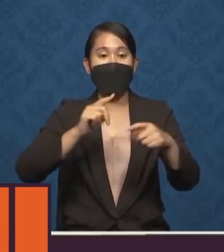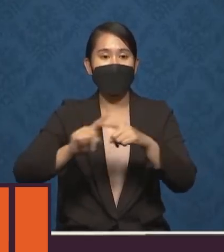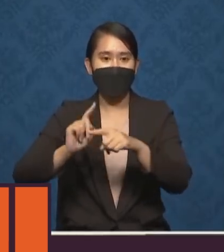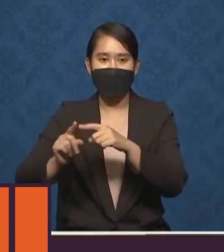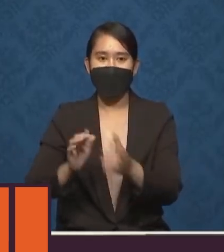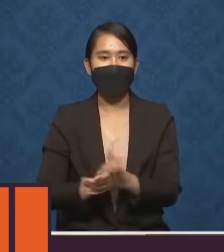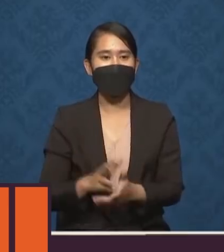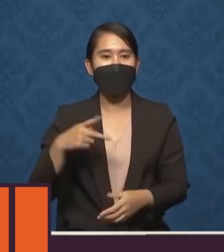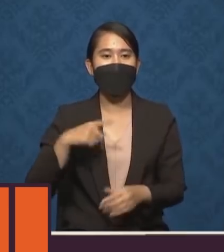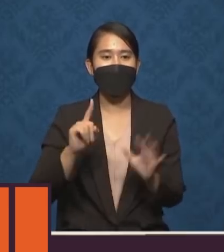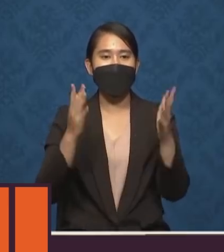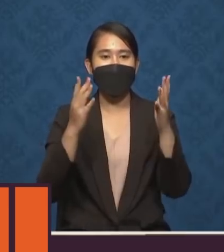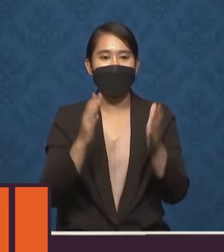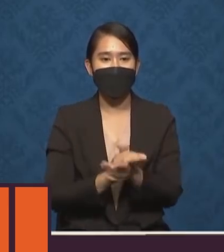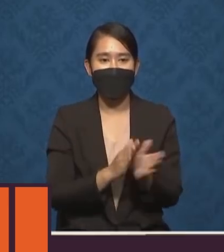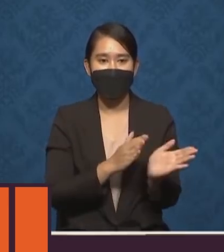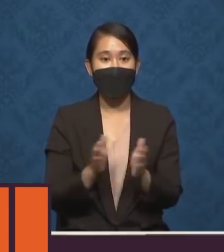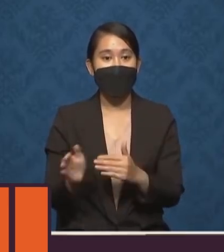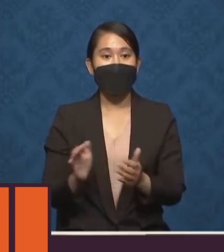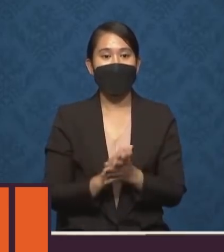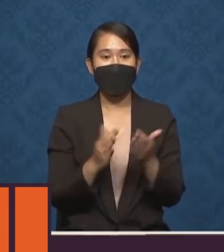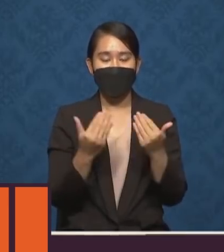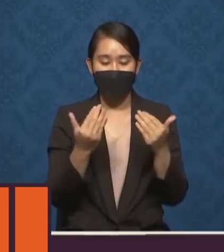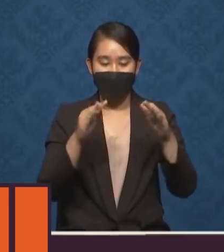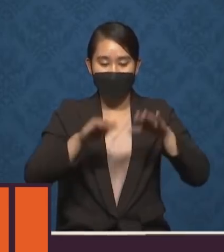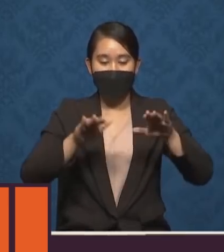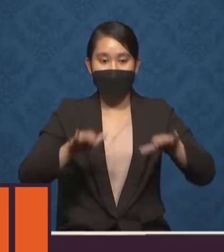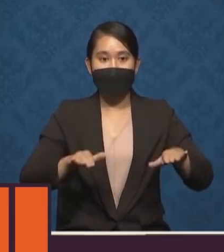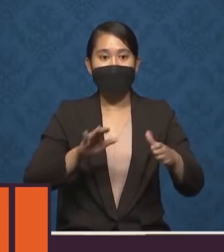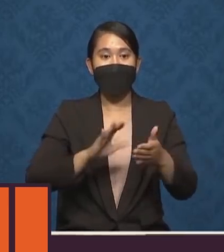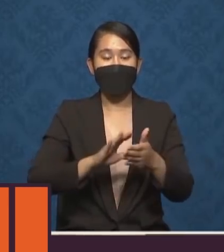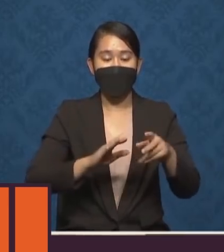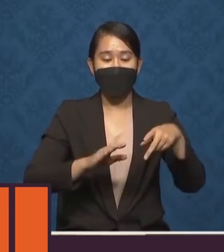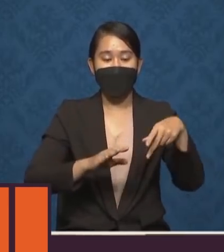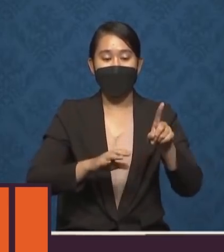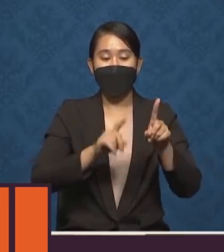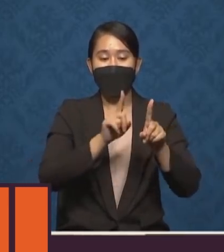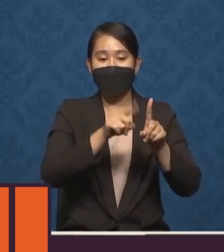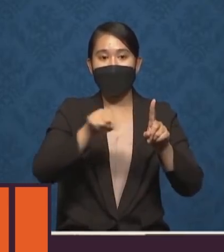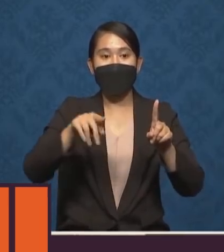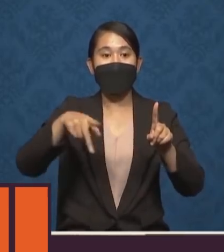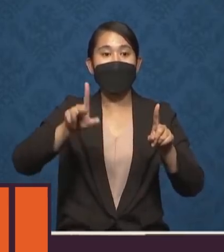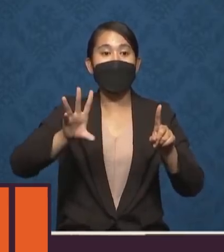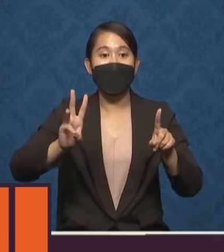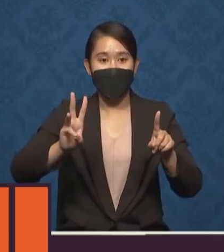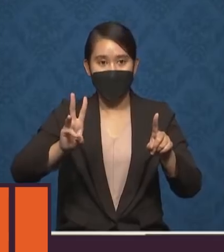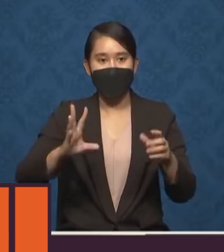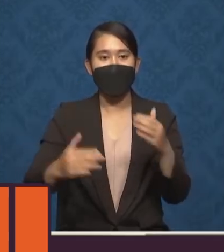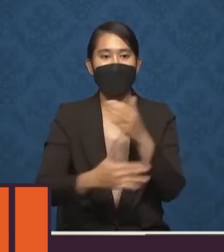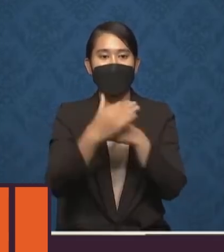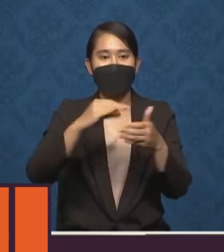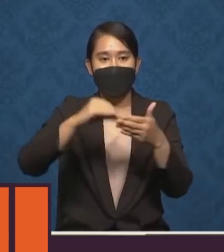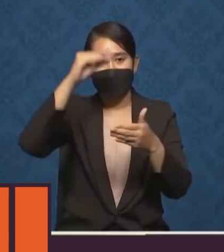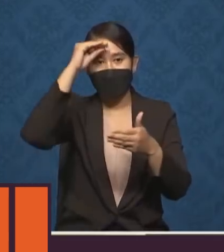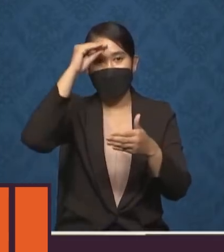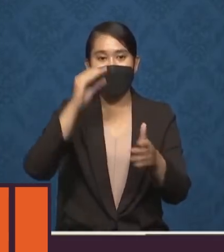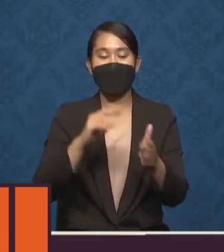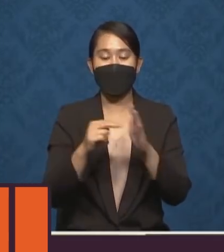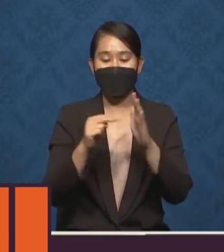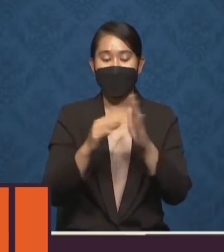หาค่ามิได้ครับโดยเฉพาะกับเด็กในช่วงปฐมวัยที่เวลาการเรียนรู้ในช่วงวัยเด็กของเขานั้นหมายถึง